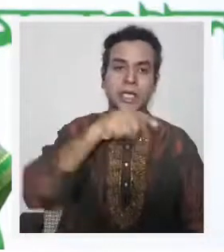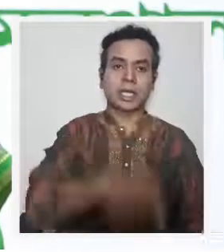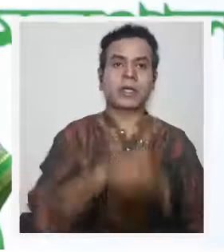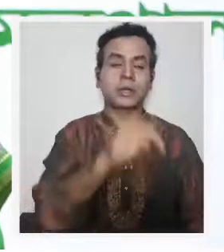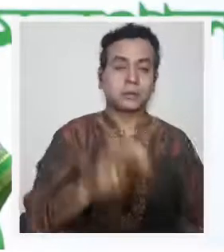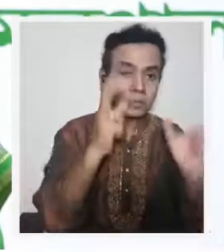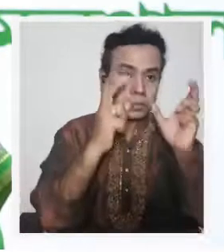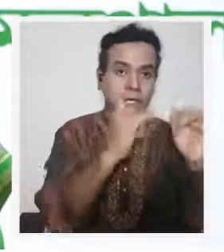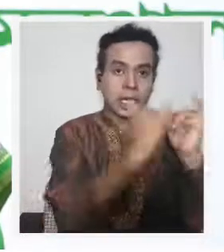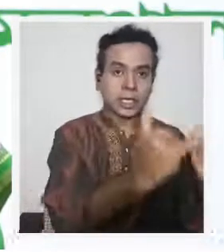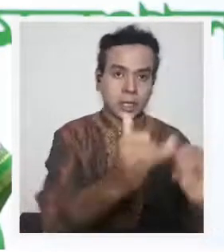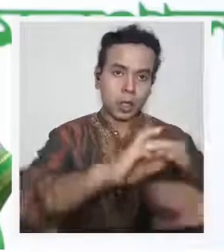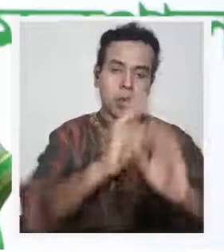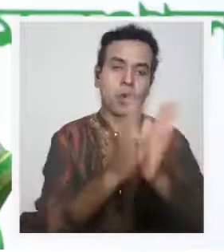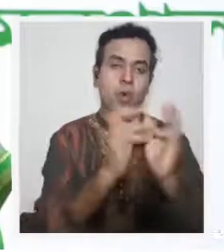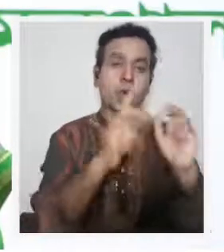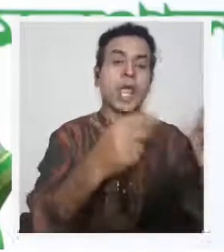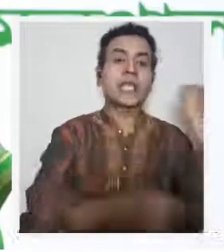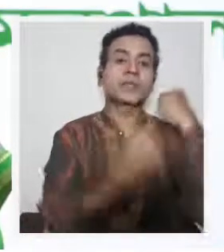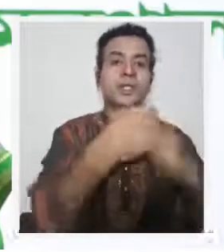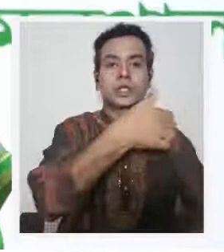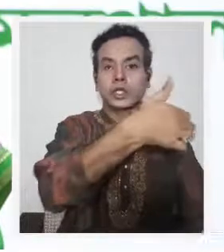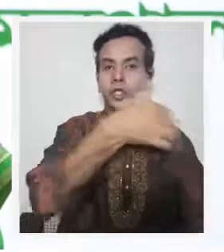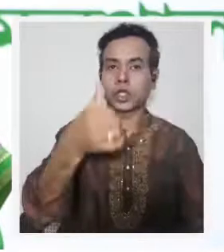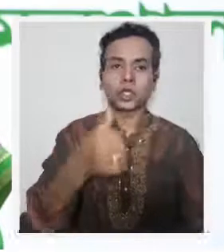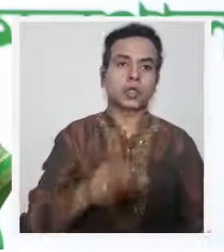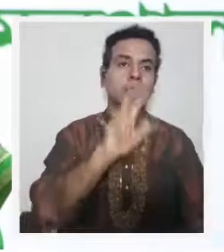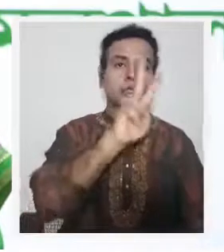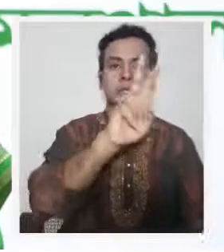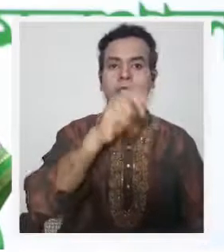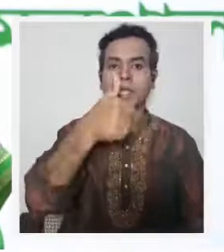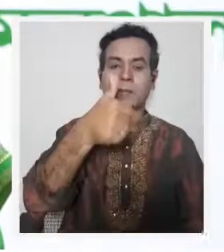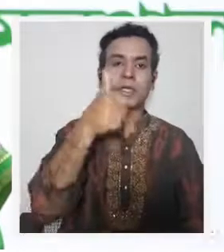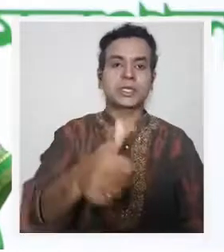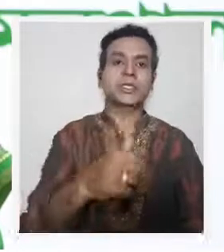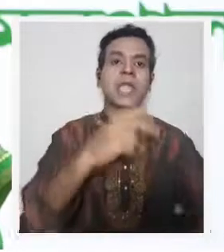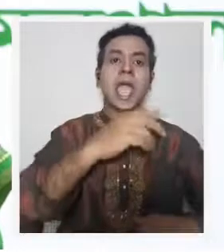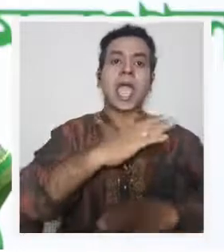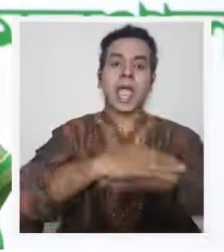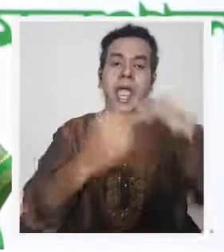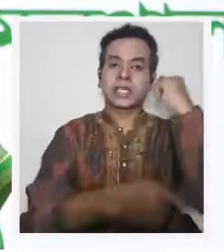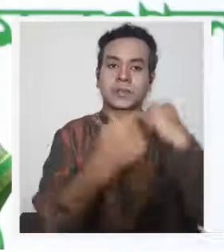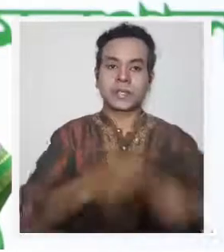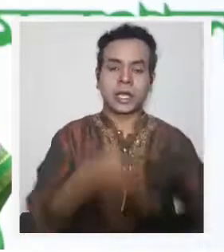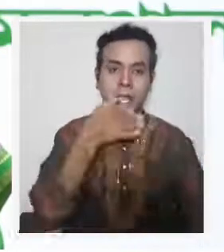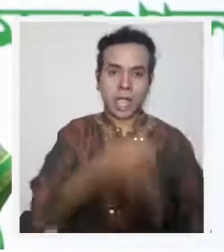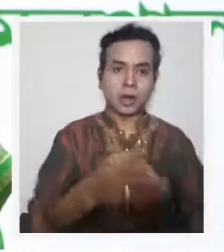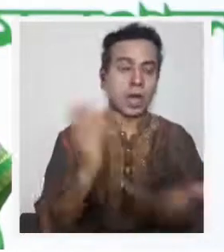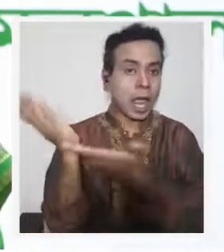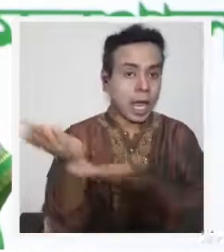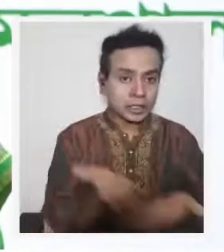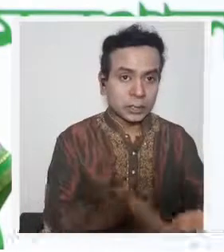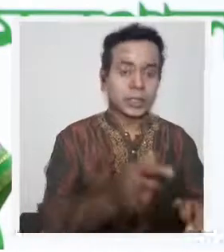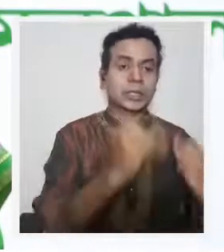55,405 জন। সারা দেশে 64 জেলার সকল উপজেলা ও জেলা পর্যায়ে প্রাতিষ্ঠানিক কোয়ারেন্টাইনের জন্য প্রস্তুত করা